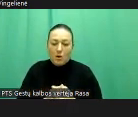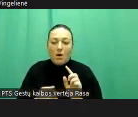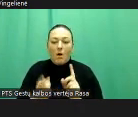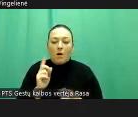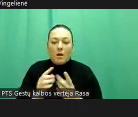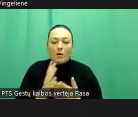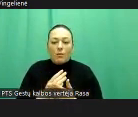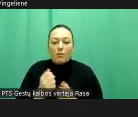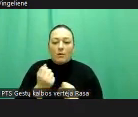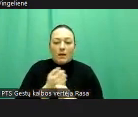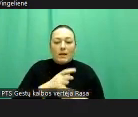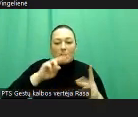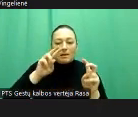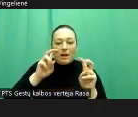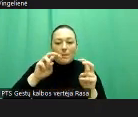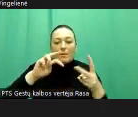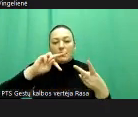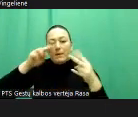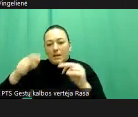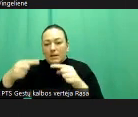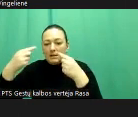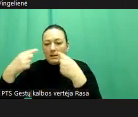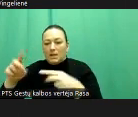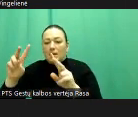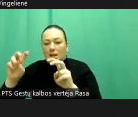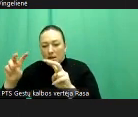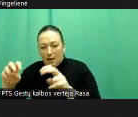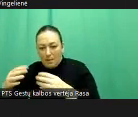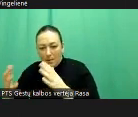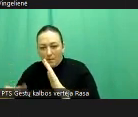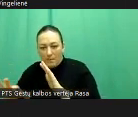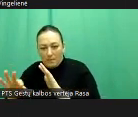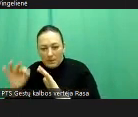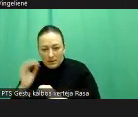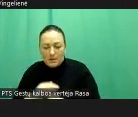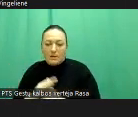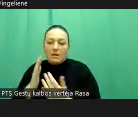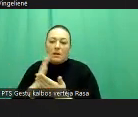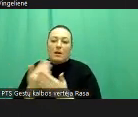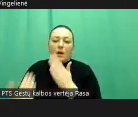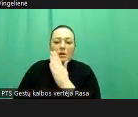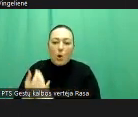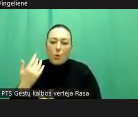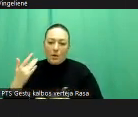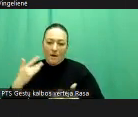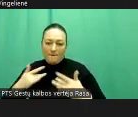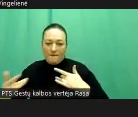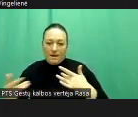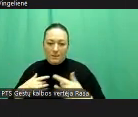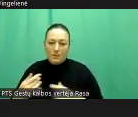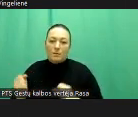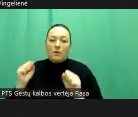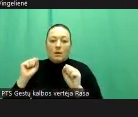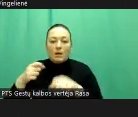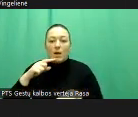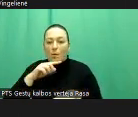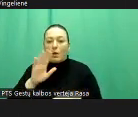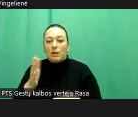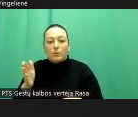reikia kaitalioti tas temas, perinį iš vienos į kitą ir taip toliau, kai atsiranda nauji vaidmenys, tai vat buvimas lankščių